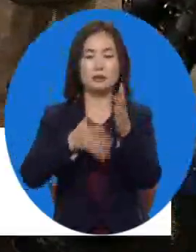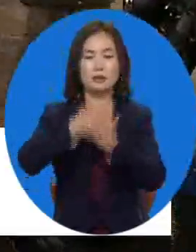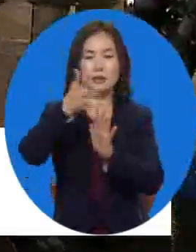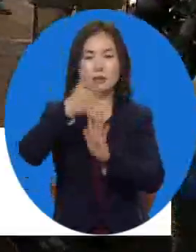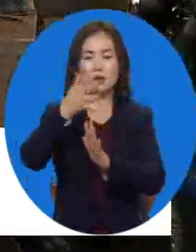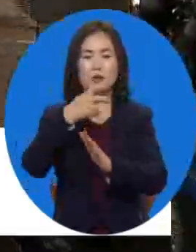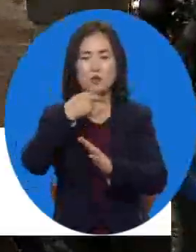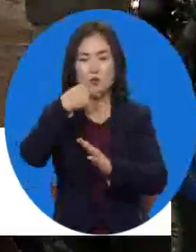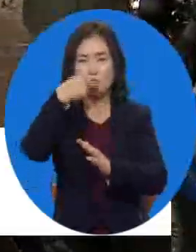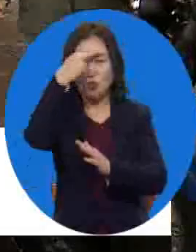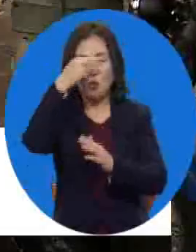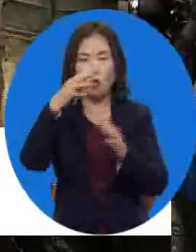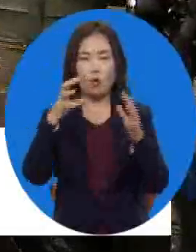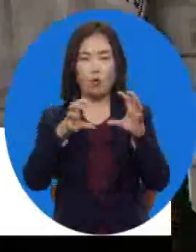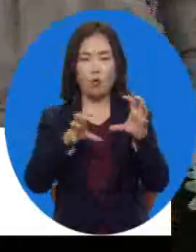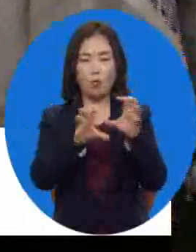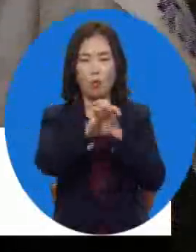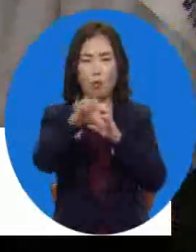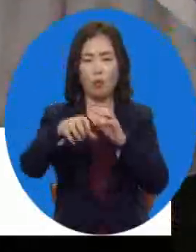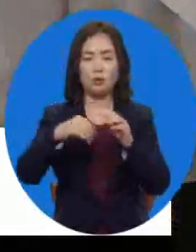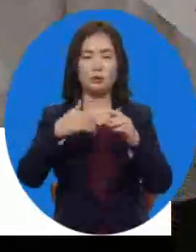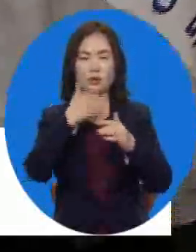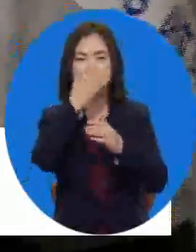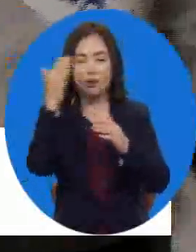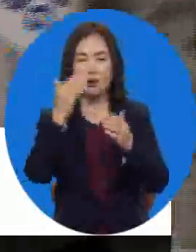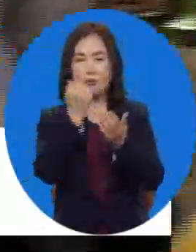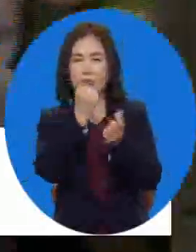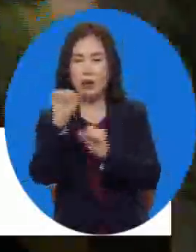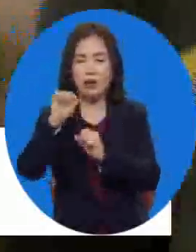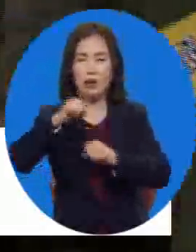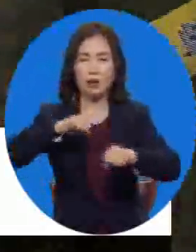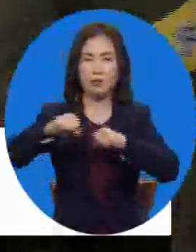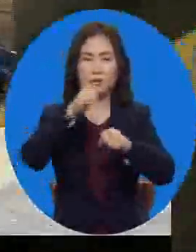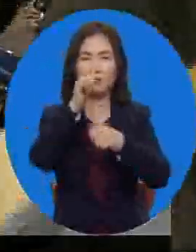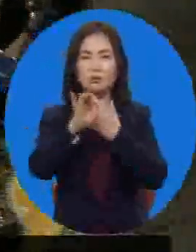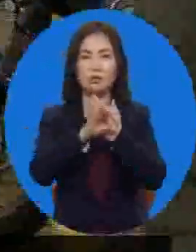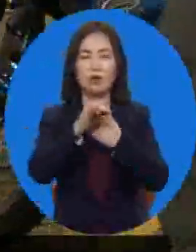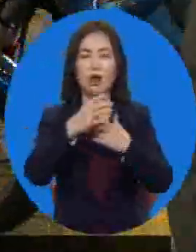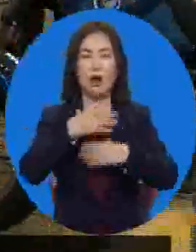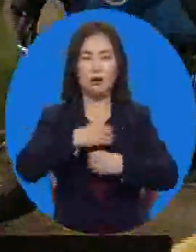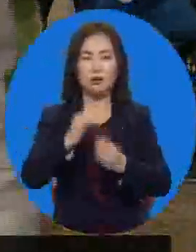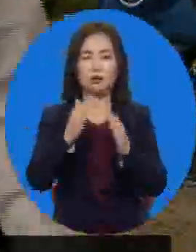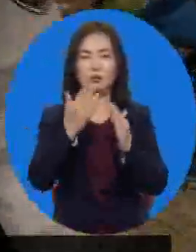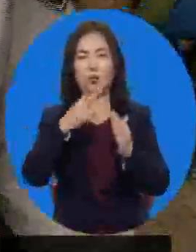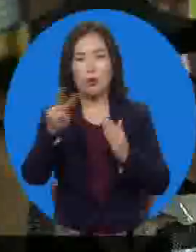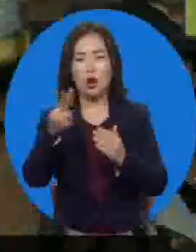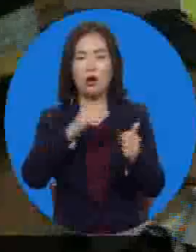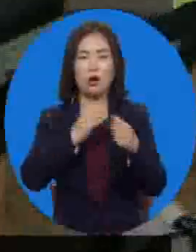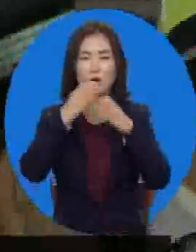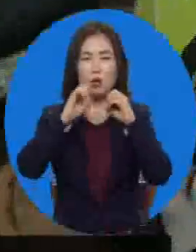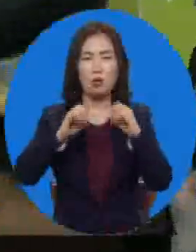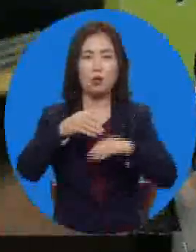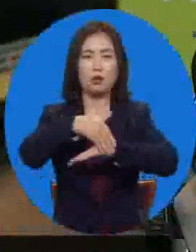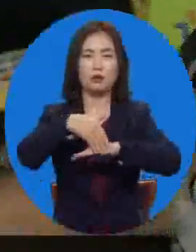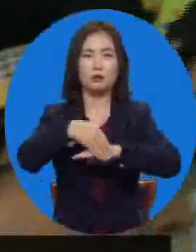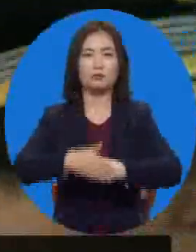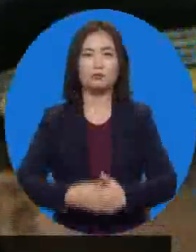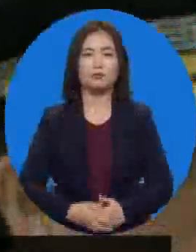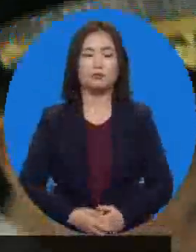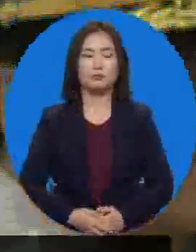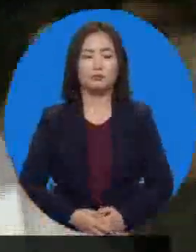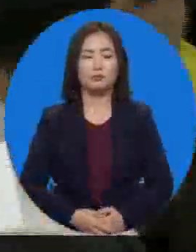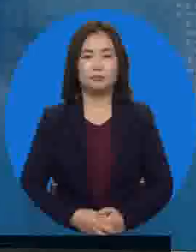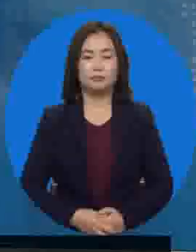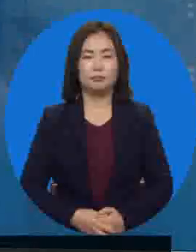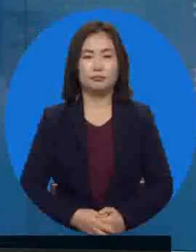융자 업소 밀집지역을 돌며 청소년들이 일탈 행동을 하지 않고 안전하게 귀가할 수 있도록 캠페인을 할 예정입니다